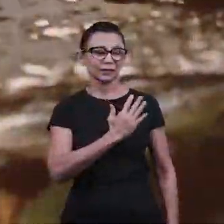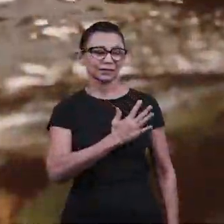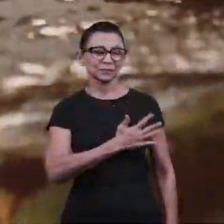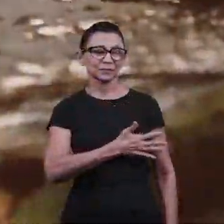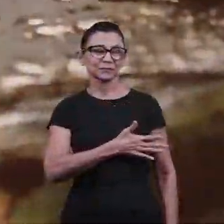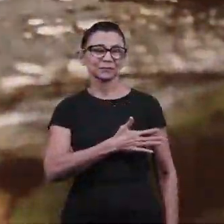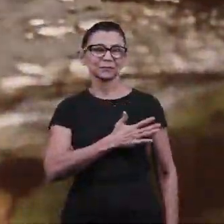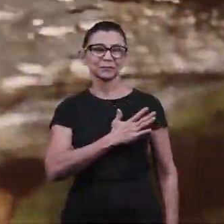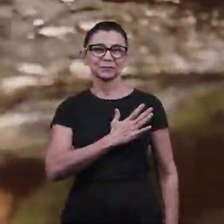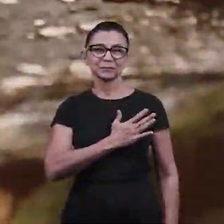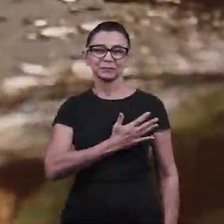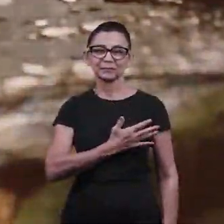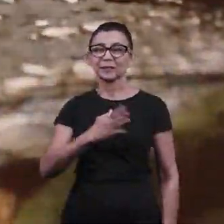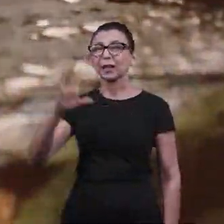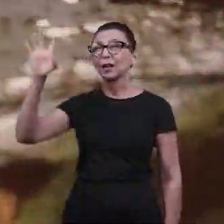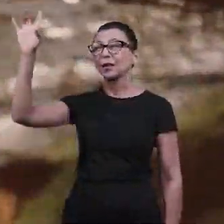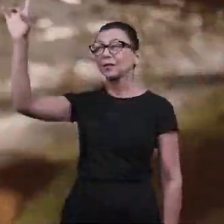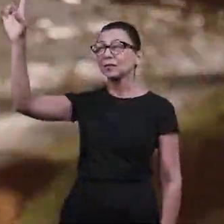saciar a